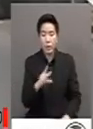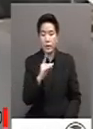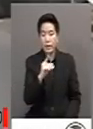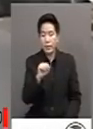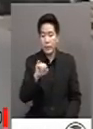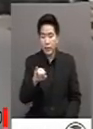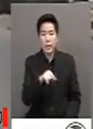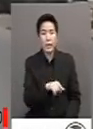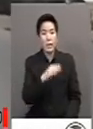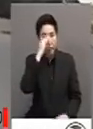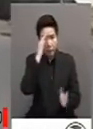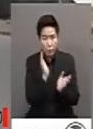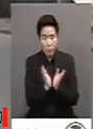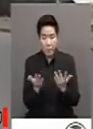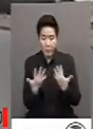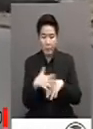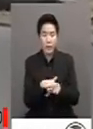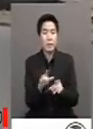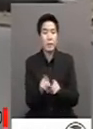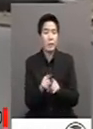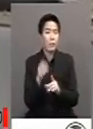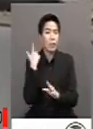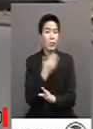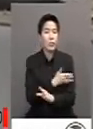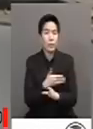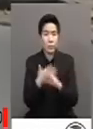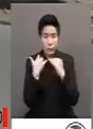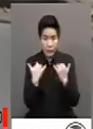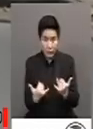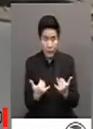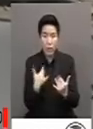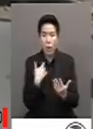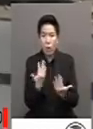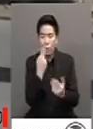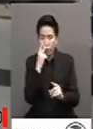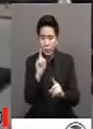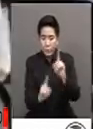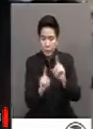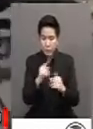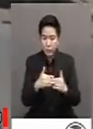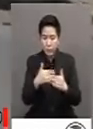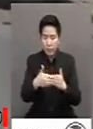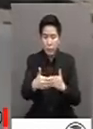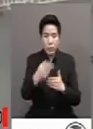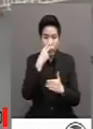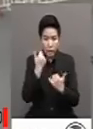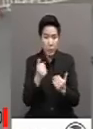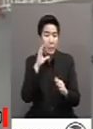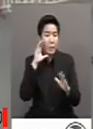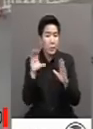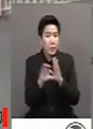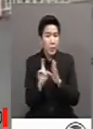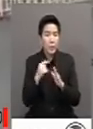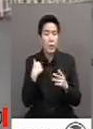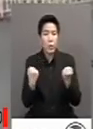มไปถึงตำรวจก็จะมีการประสานงานกันเช่นเดียวกับที่ผ่านๆมาแล้วก็มีการประเมินสถานการณ์อย่างต่อเนื่องส่วนภาพที่ปรากฏว่